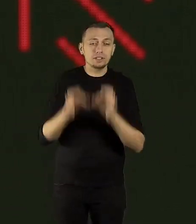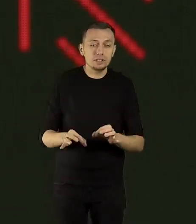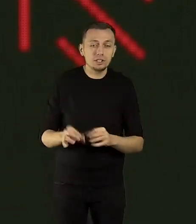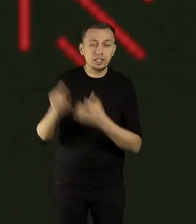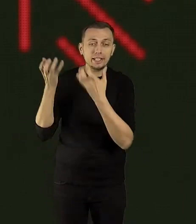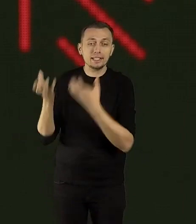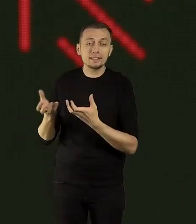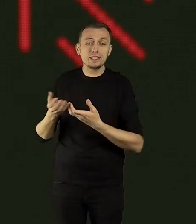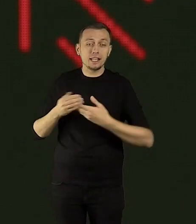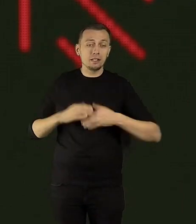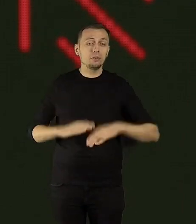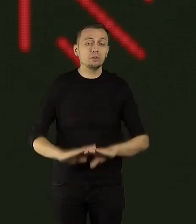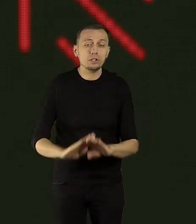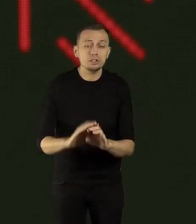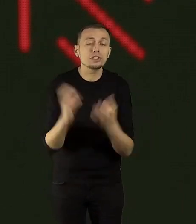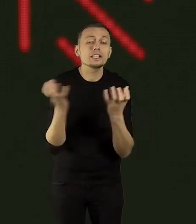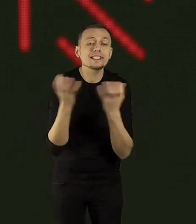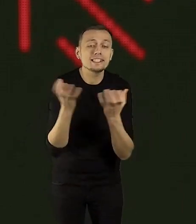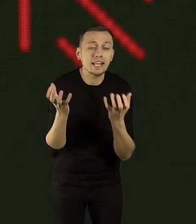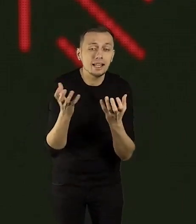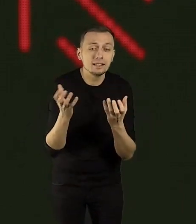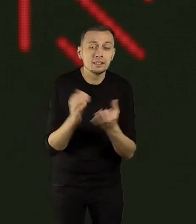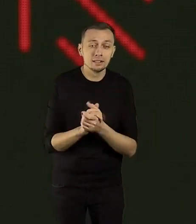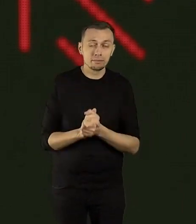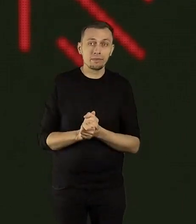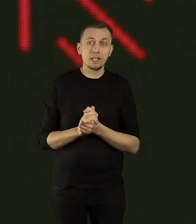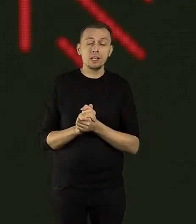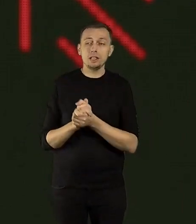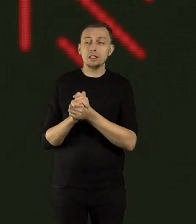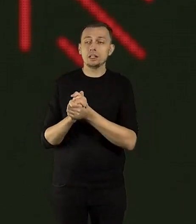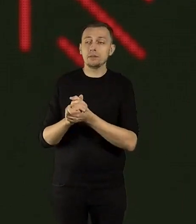syryjskiej czy ukraińskiej wiosce, niż na Manhattanie.